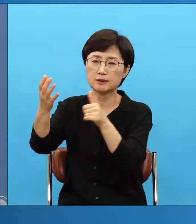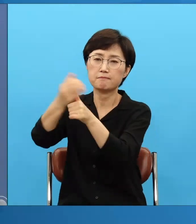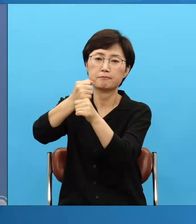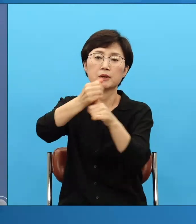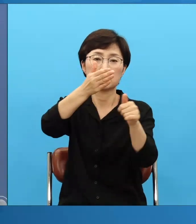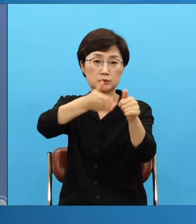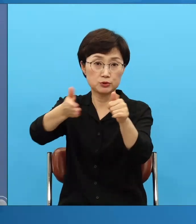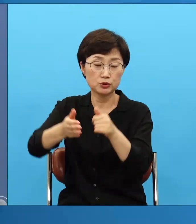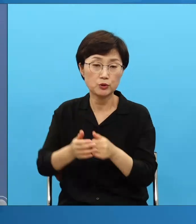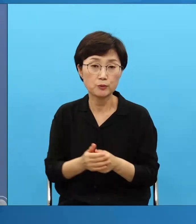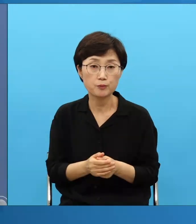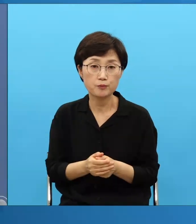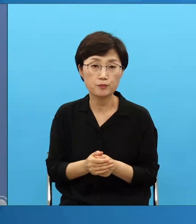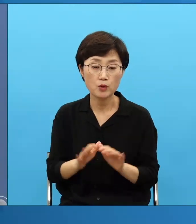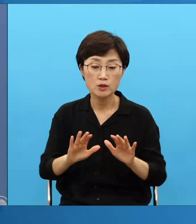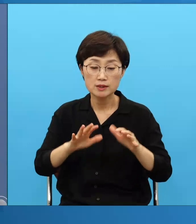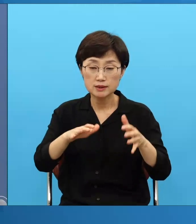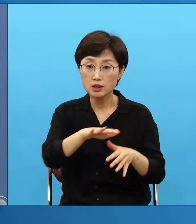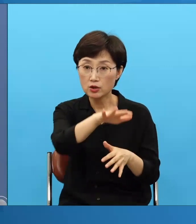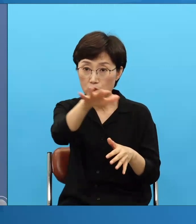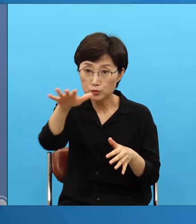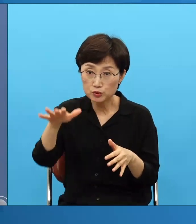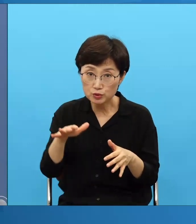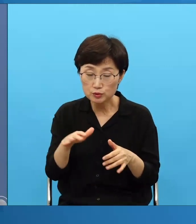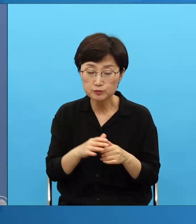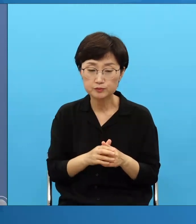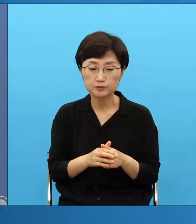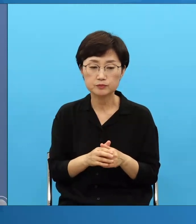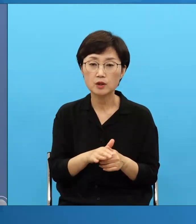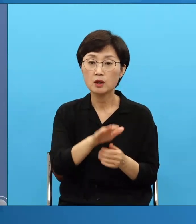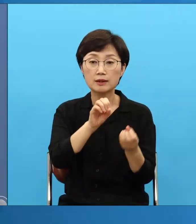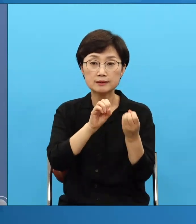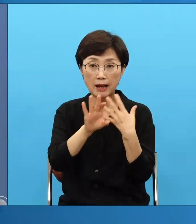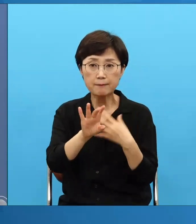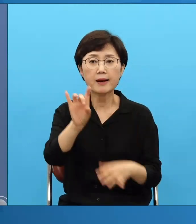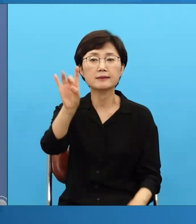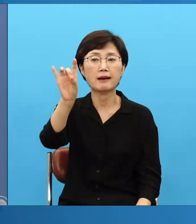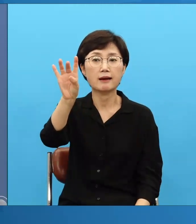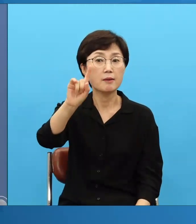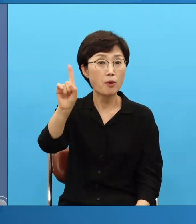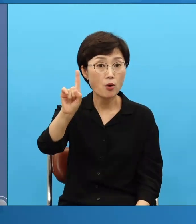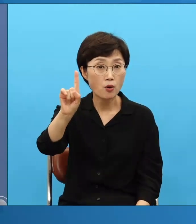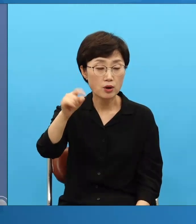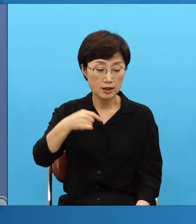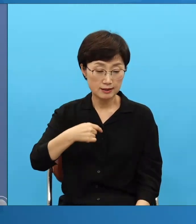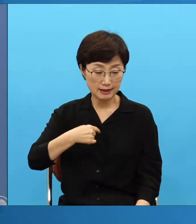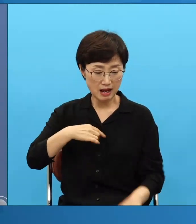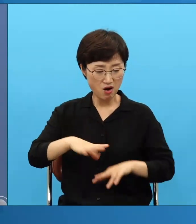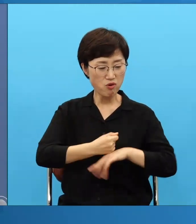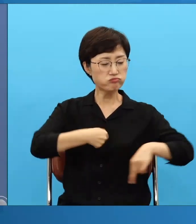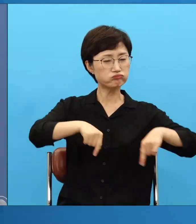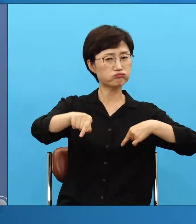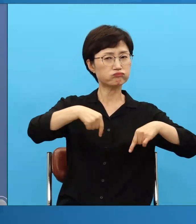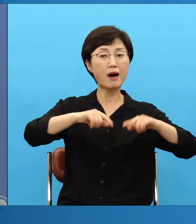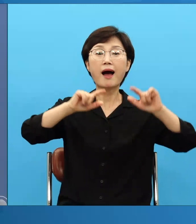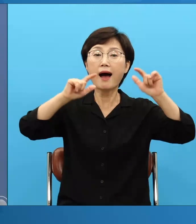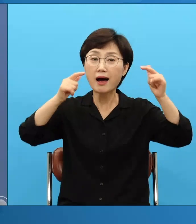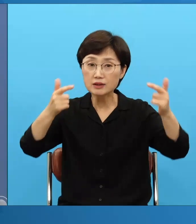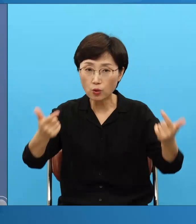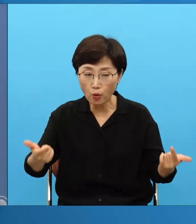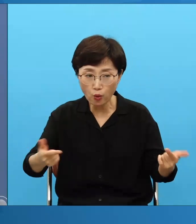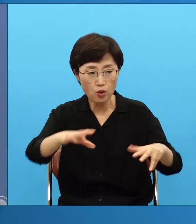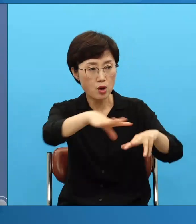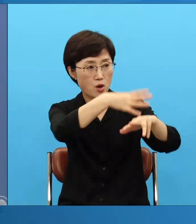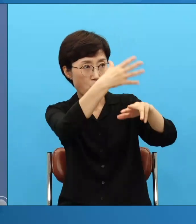important covenant. 전국 세계에 있는 우리 사명자들, 여러분의 답은 하나입니다. 여러분은 왕이 아닙니다. 왕을 살릴